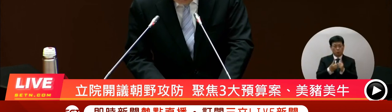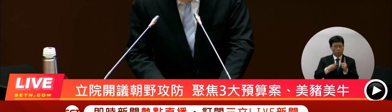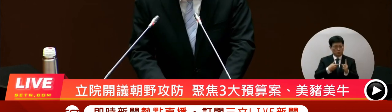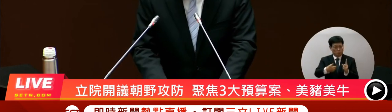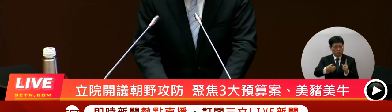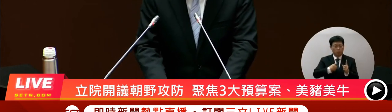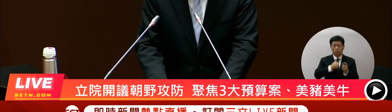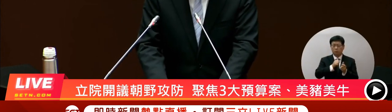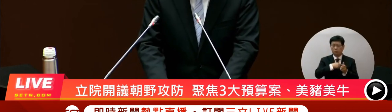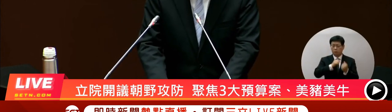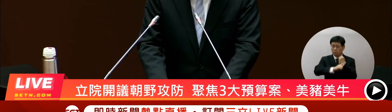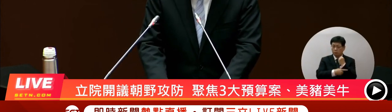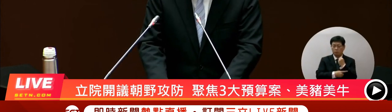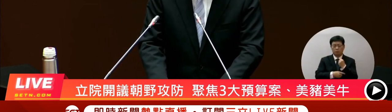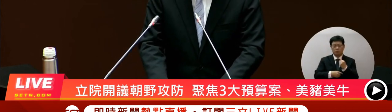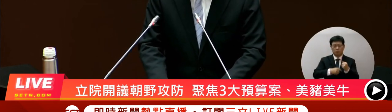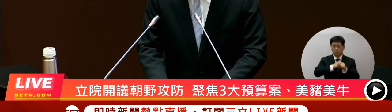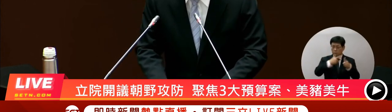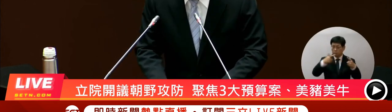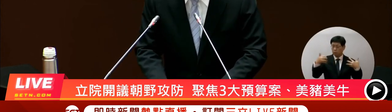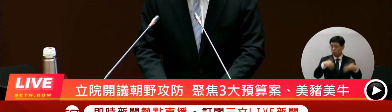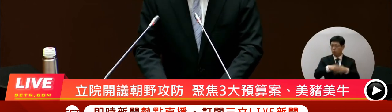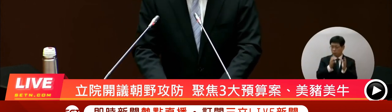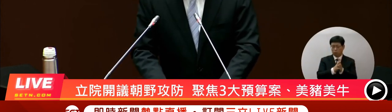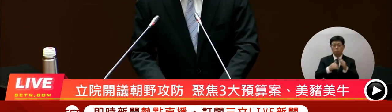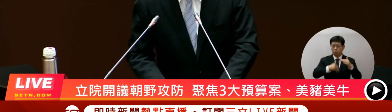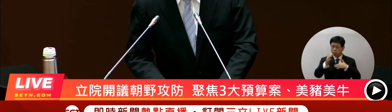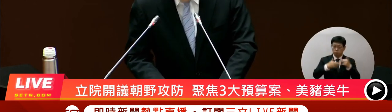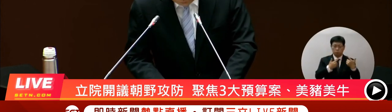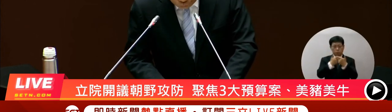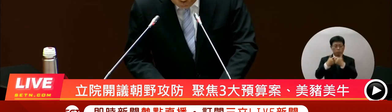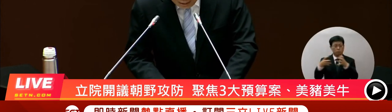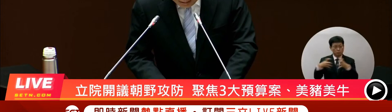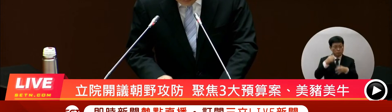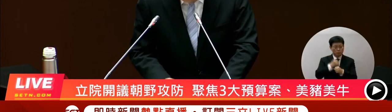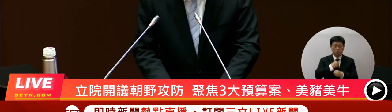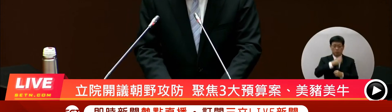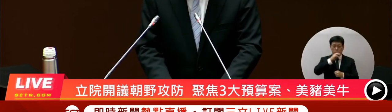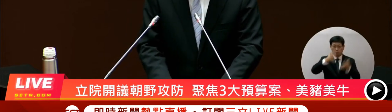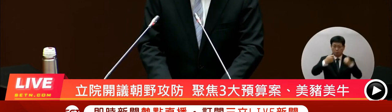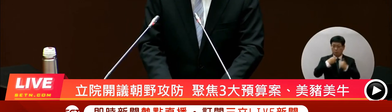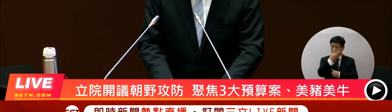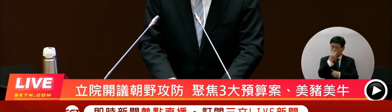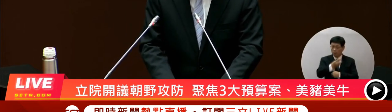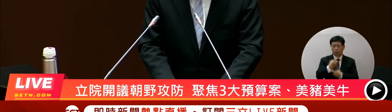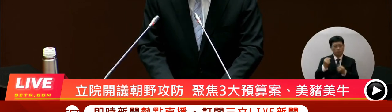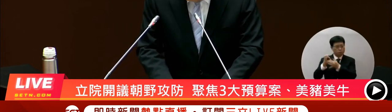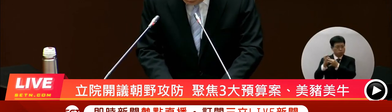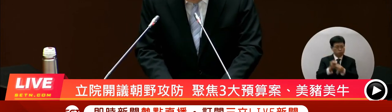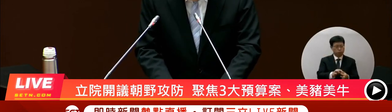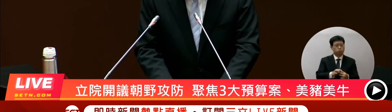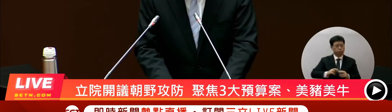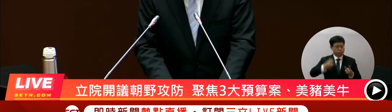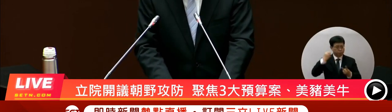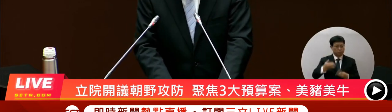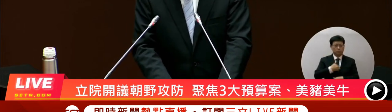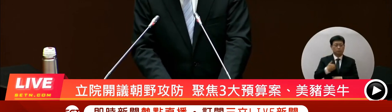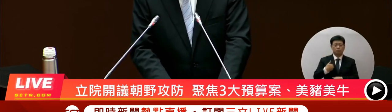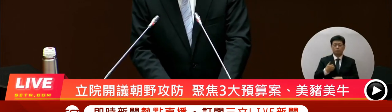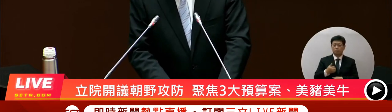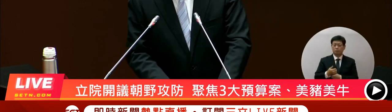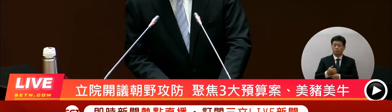案，各项议题领域的合作，高层的互访都一再的有突破。上个月